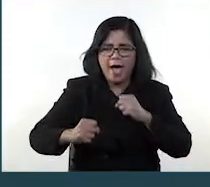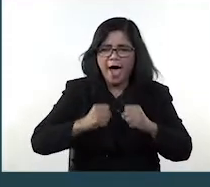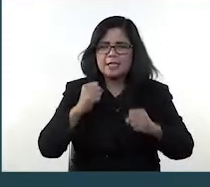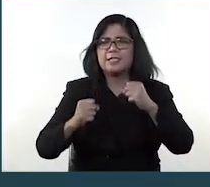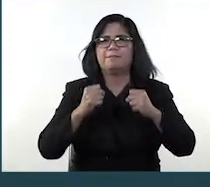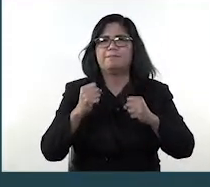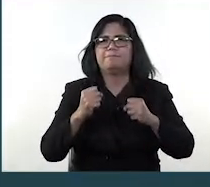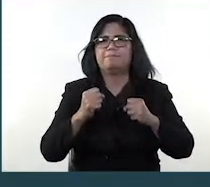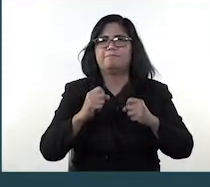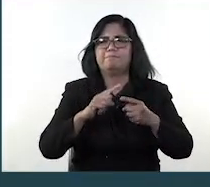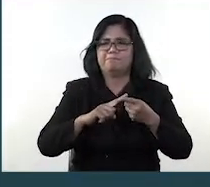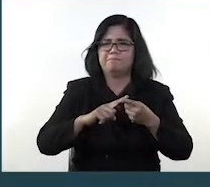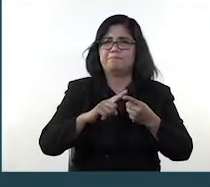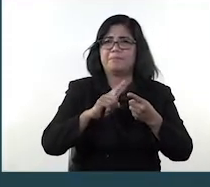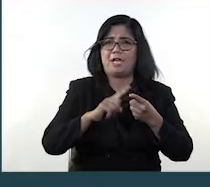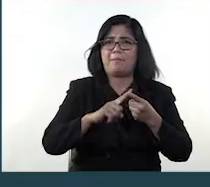hai satu prajurit